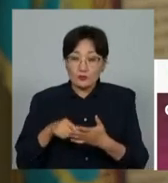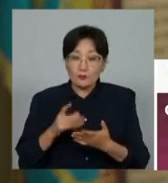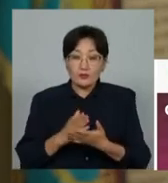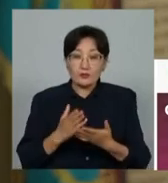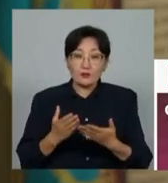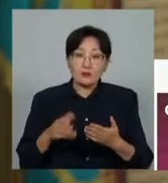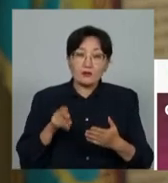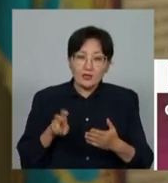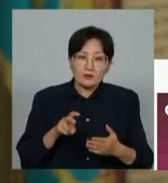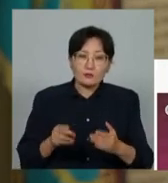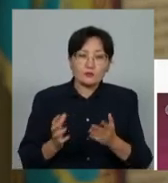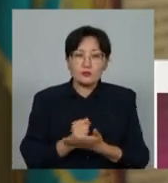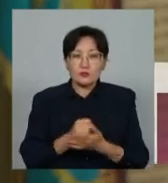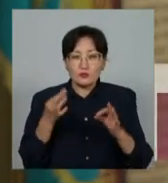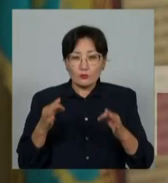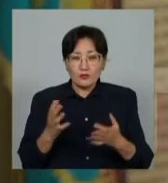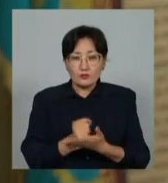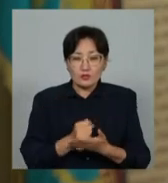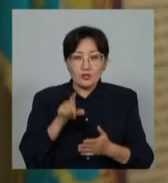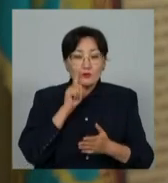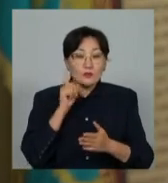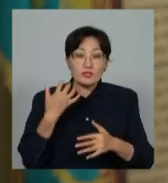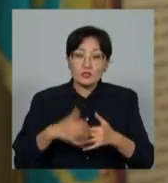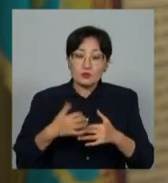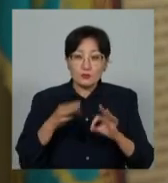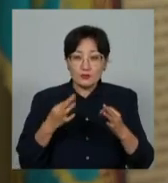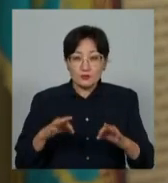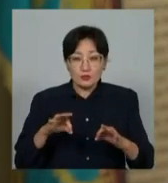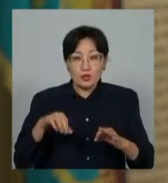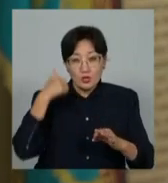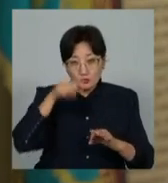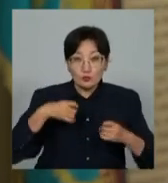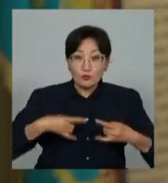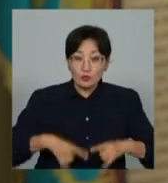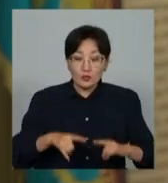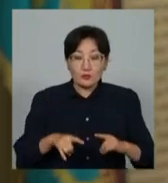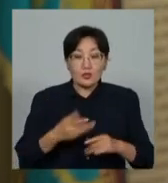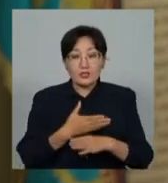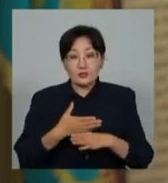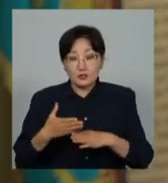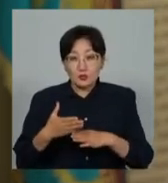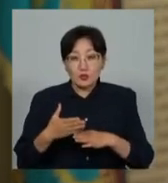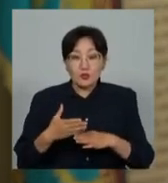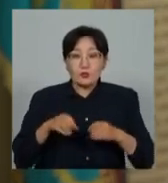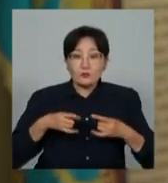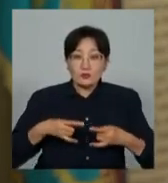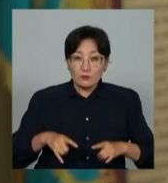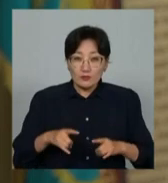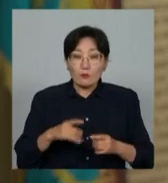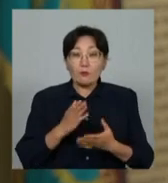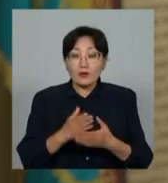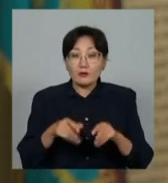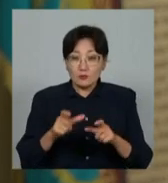Қалай болды, қалай келді? Жастардың арасында тәуелсіздік жылдары өмірге келгендер де, кейін дүниеге келгендер де бар